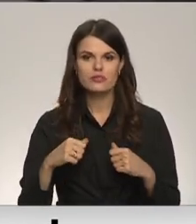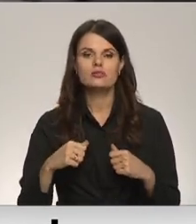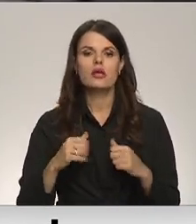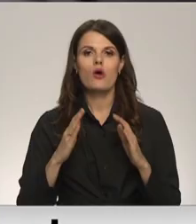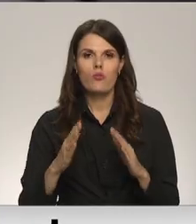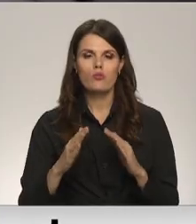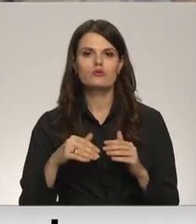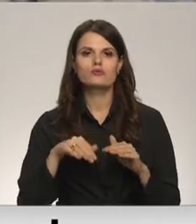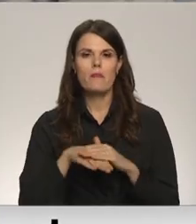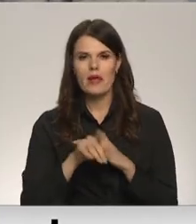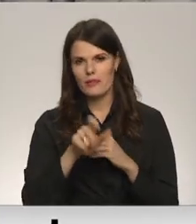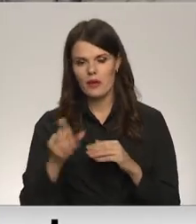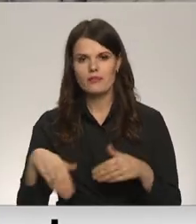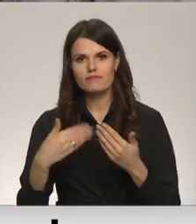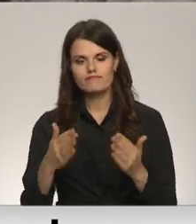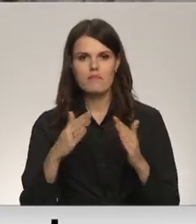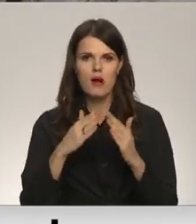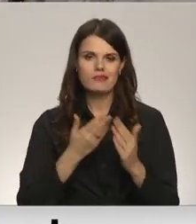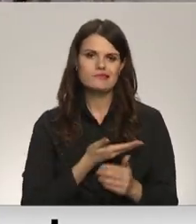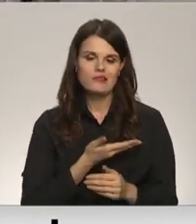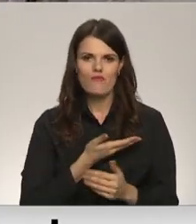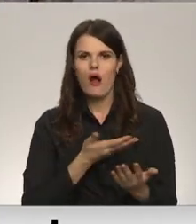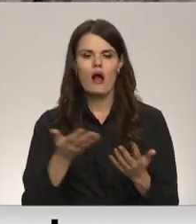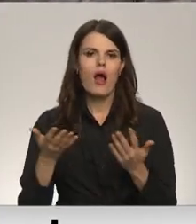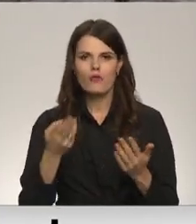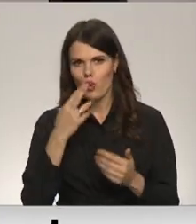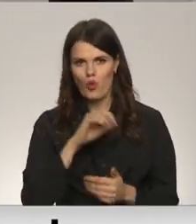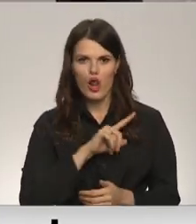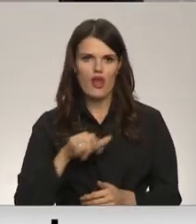nodrošināti ar mājokli kādā no Latvijas pašvaldībām. Madara Līcīte, Latvijas televīzija.